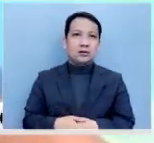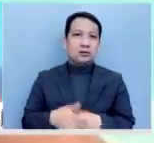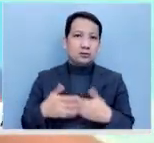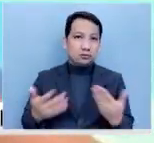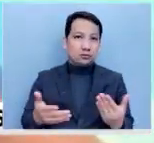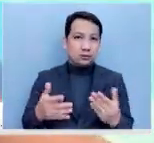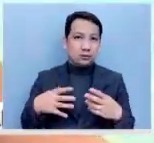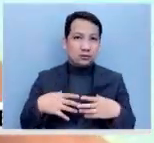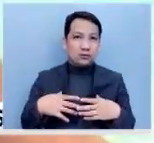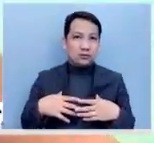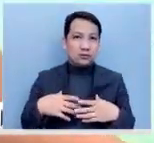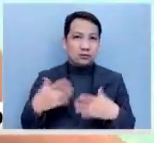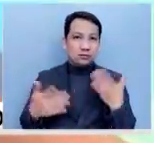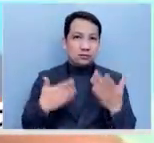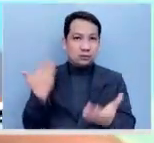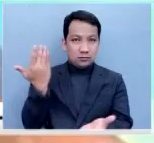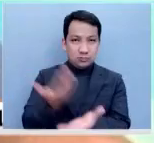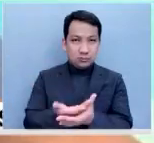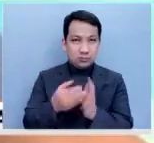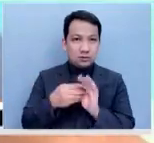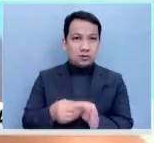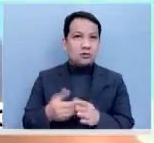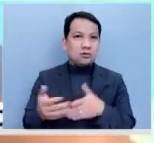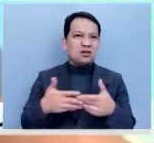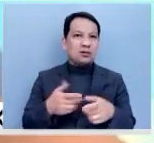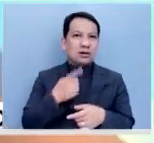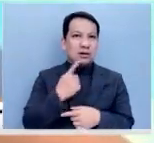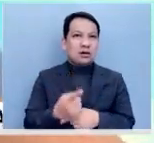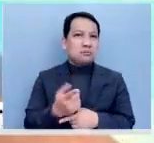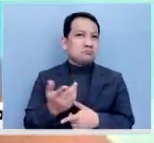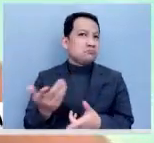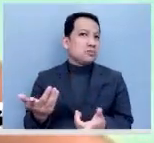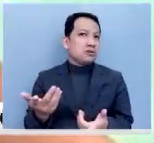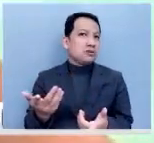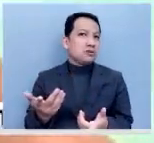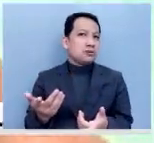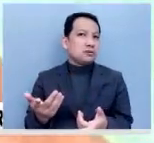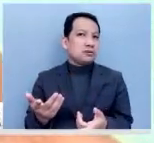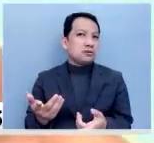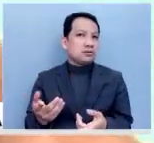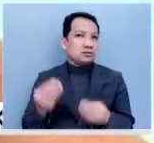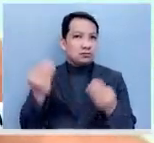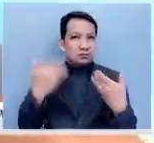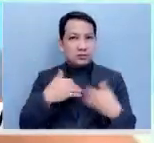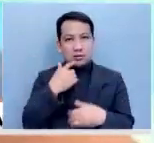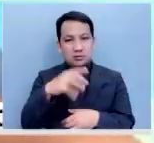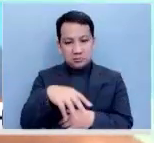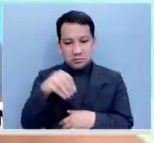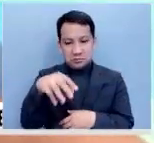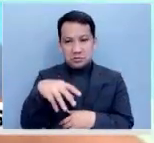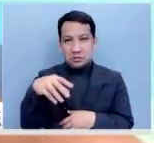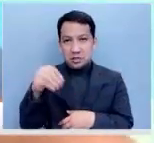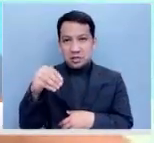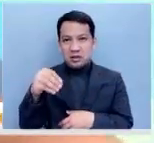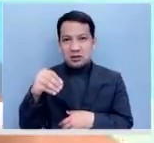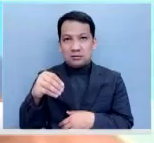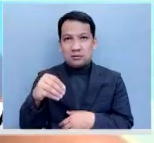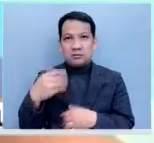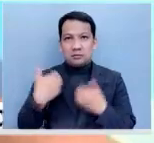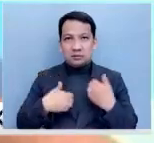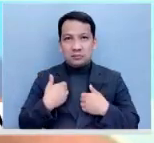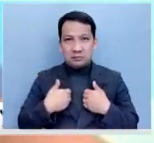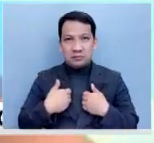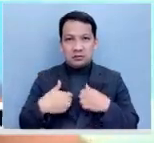pasok. Pumunta kami dito kahit sa may sabi na may dikya dito. Naliligo pa din kami,